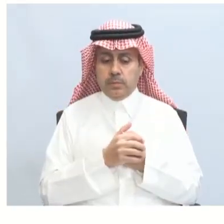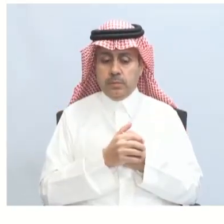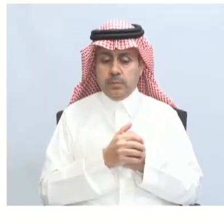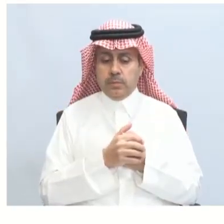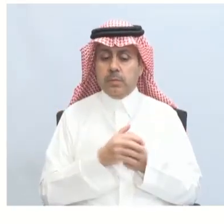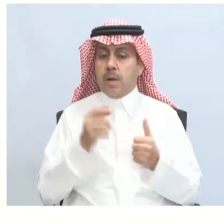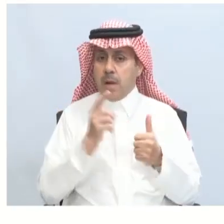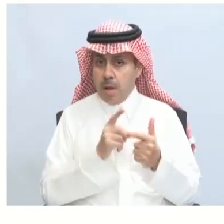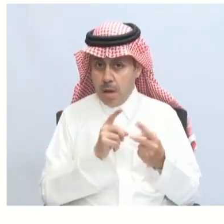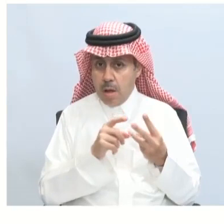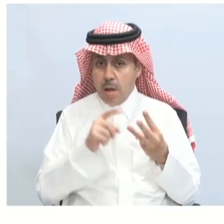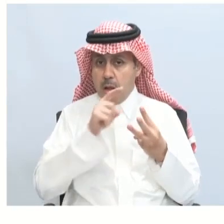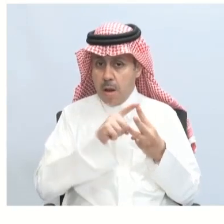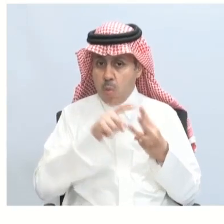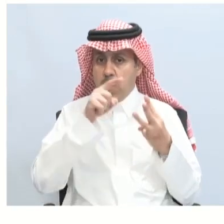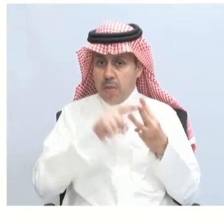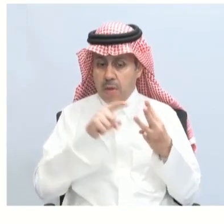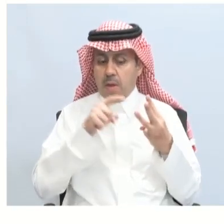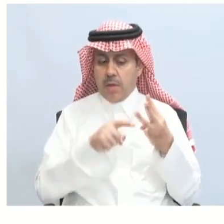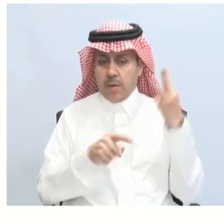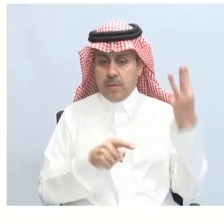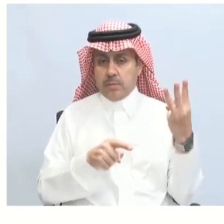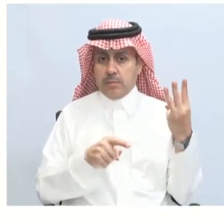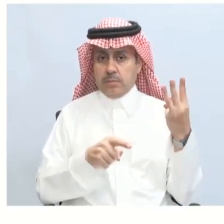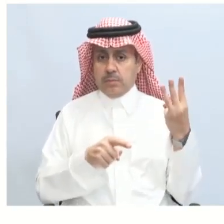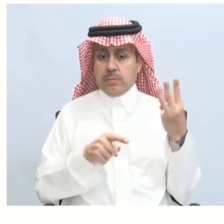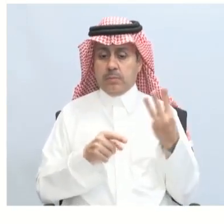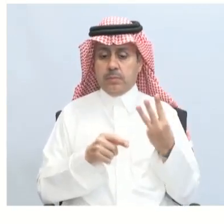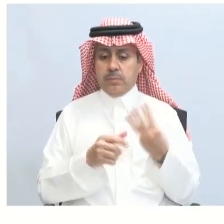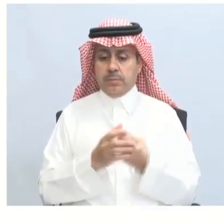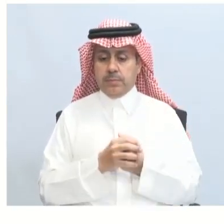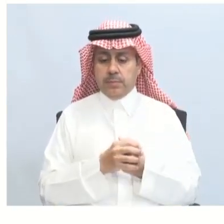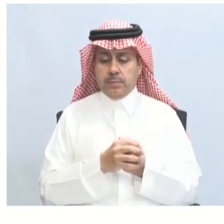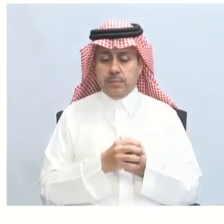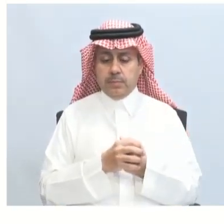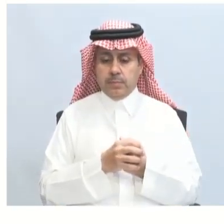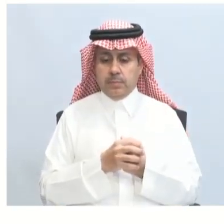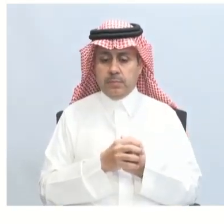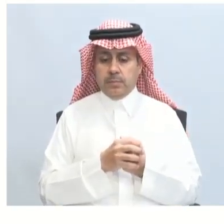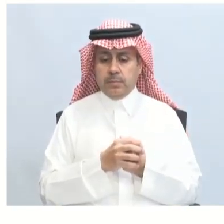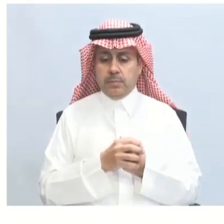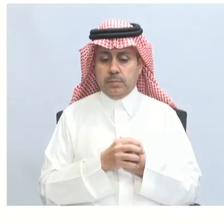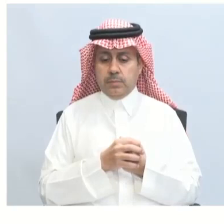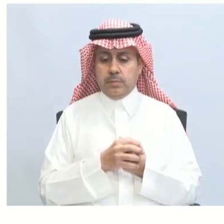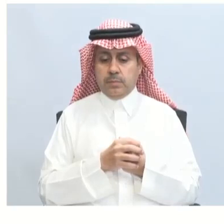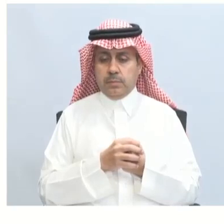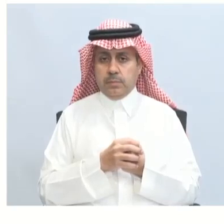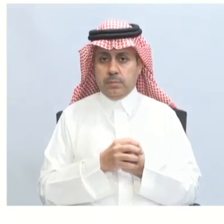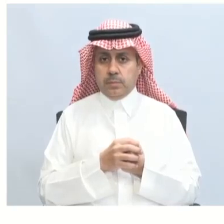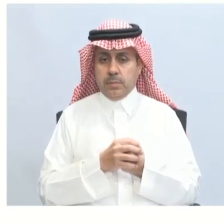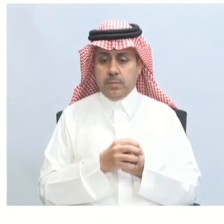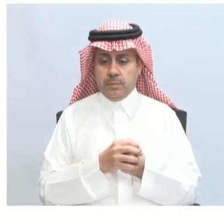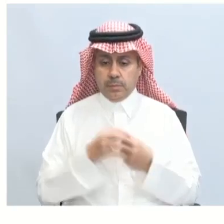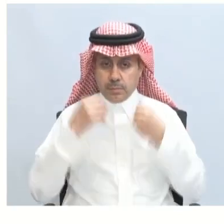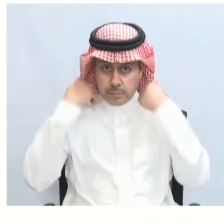الخيار الاول تلاوه الفاظه فقط الخيار الثاني تلاوه الفاظه وحفظه فقط الخيار الثالث تلاوه الفاظه والعمل